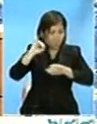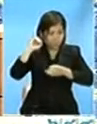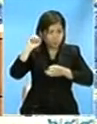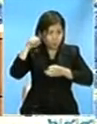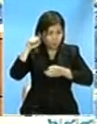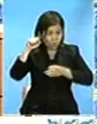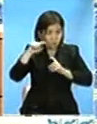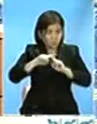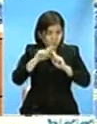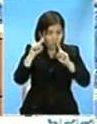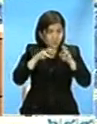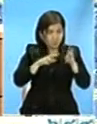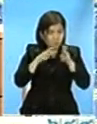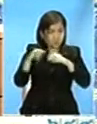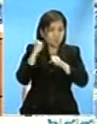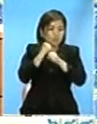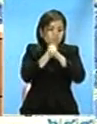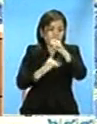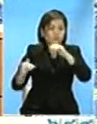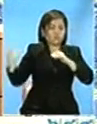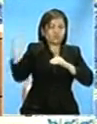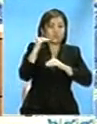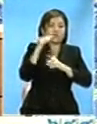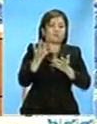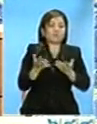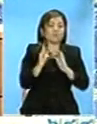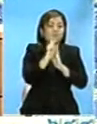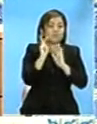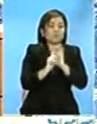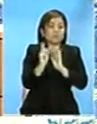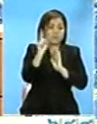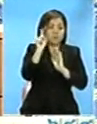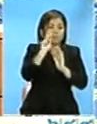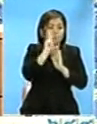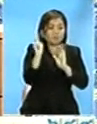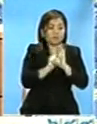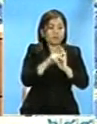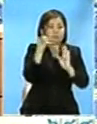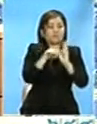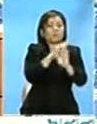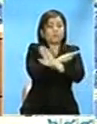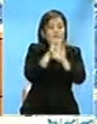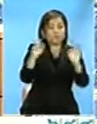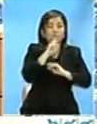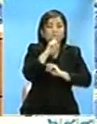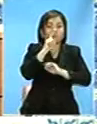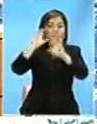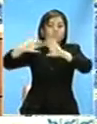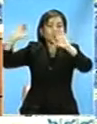ำลังฆ่าตัดตอนกระบวนการยุติธรรมอยู่ครับกฎหมายเนี่ยโทษกรรมเนี่ยท่านกล่าวหารัฐบาลชุดที่